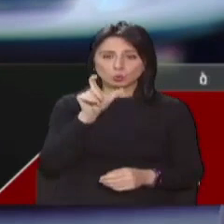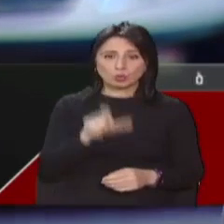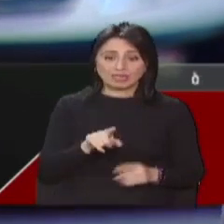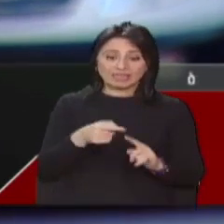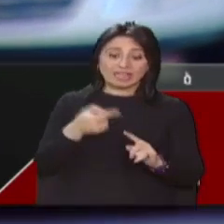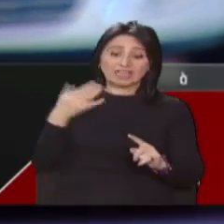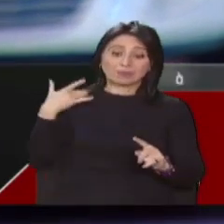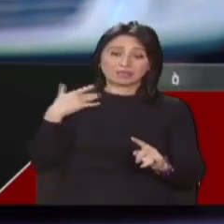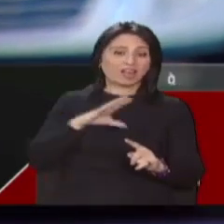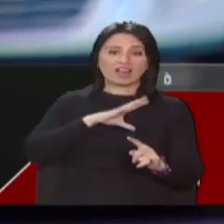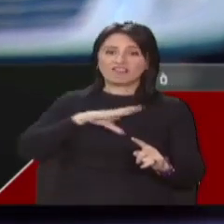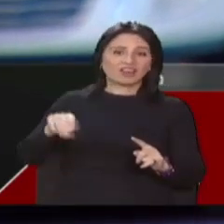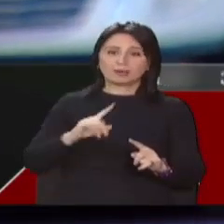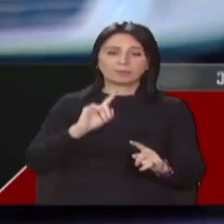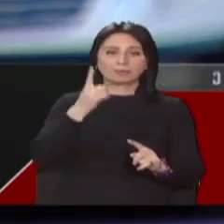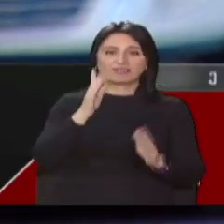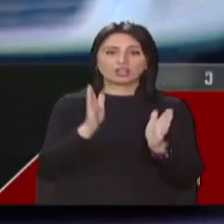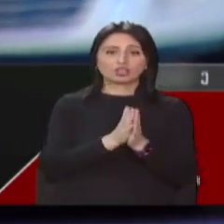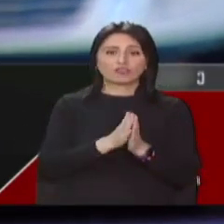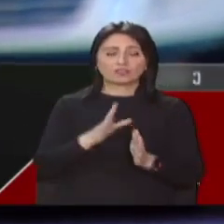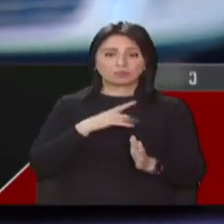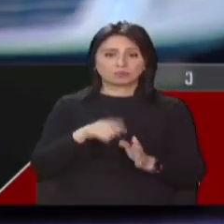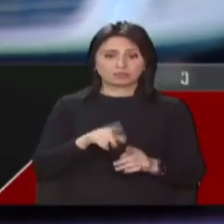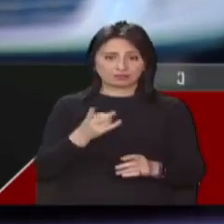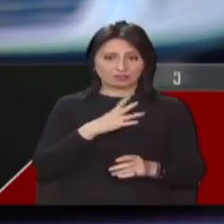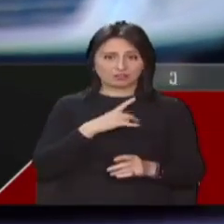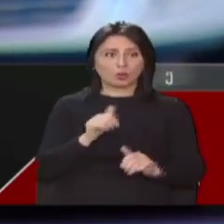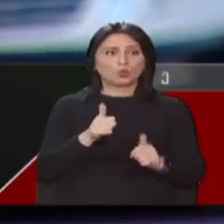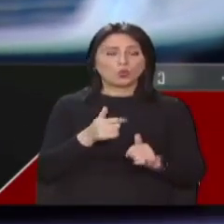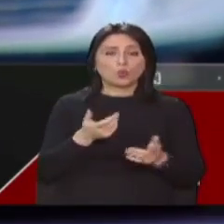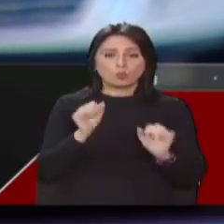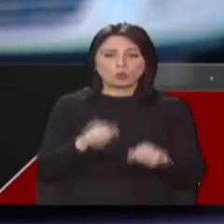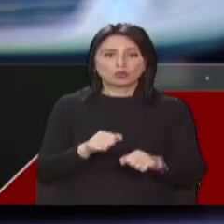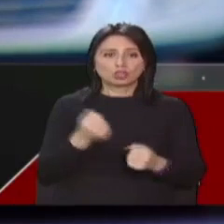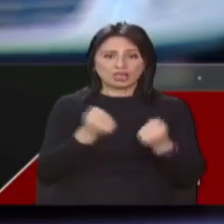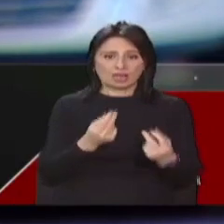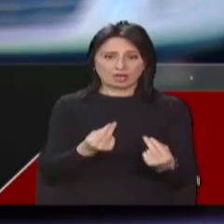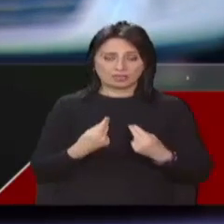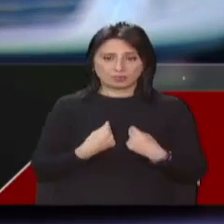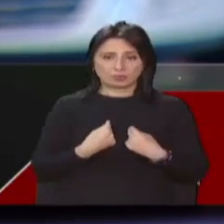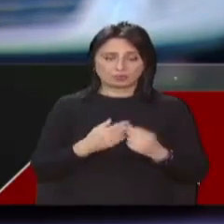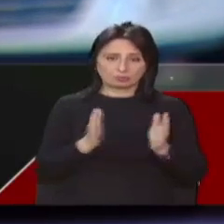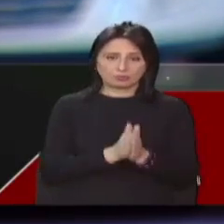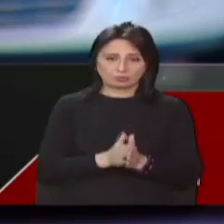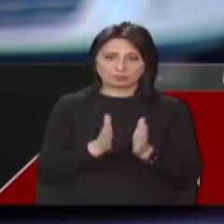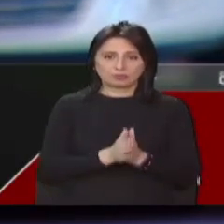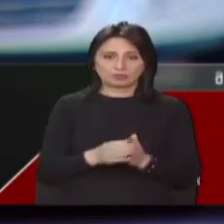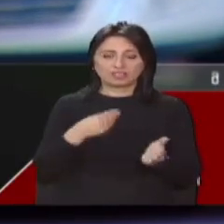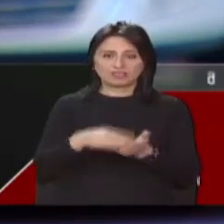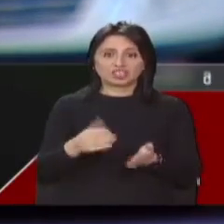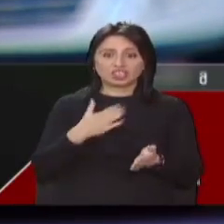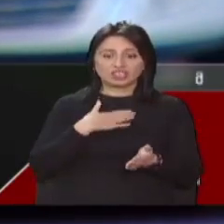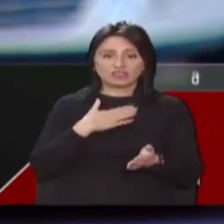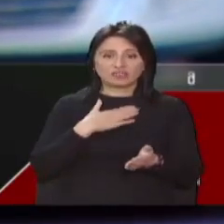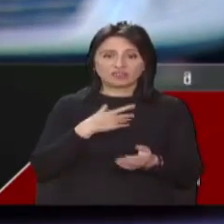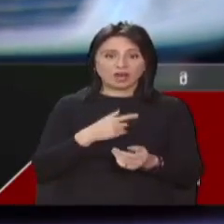წულუკიანამდე, ყველას პირველი თხოვნა ჩემი ეს იყო, რომ როგორღაც ტრანსპორტი შეგვიძინეთ, რომ